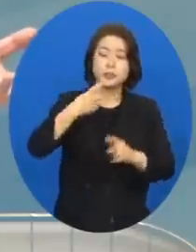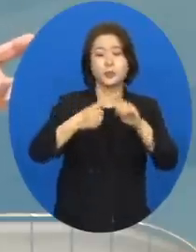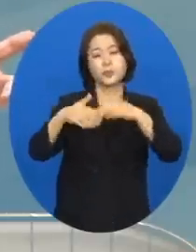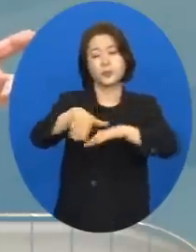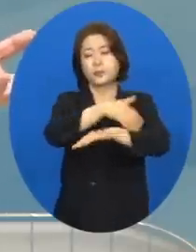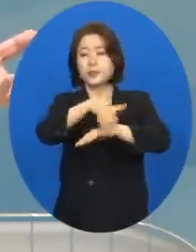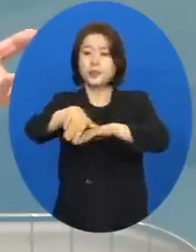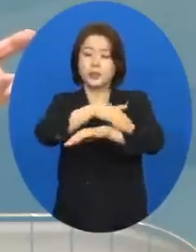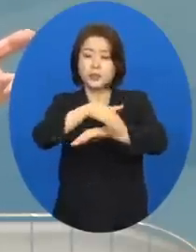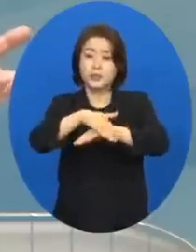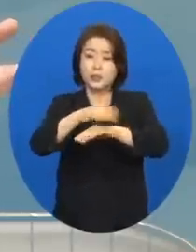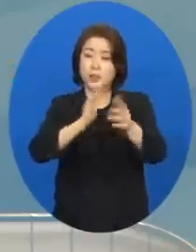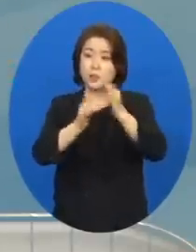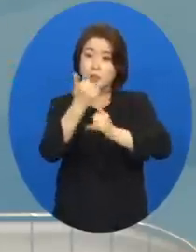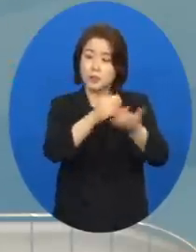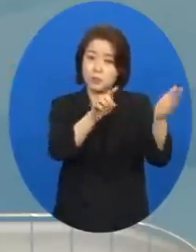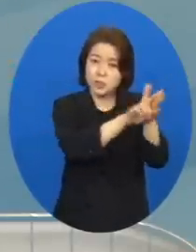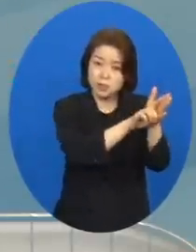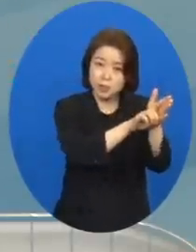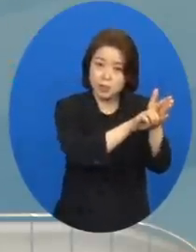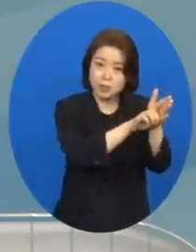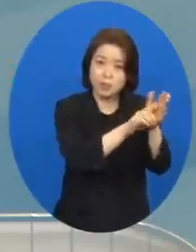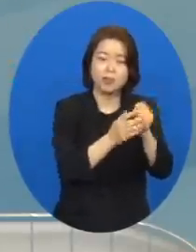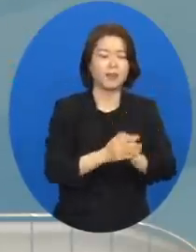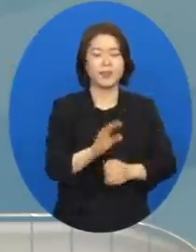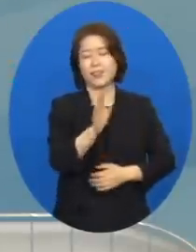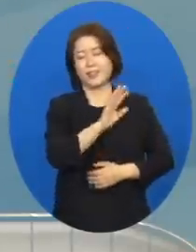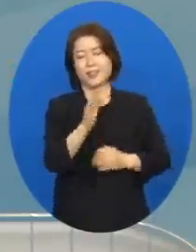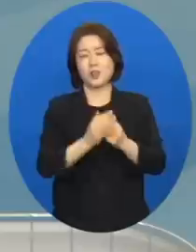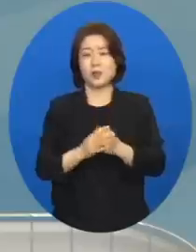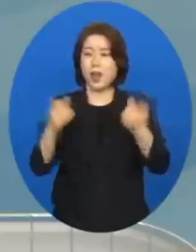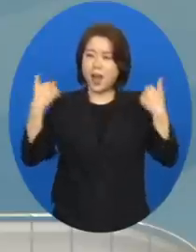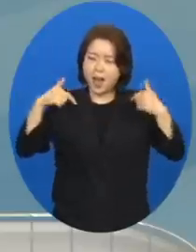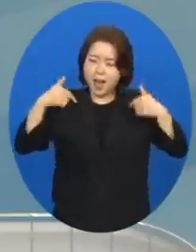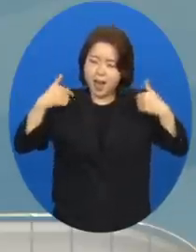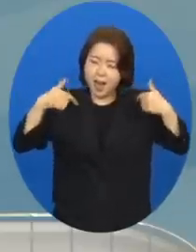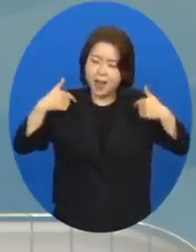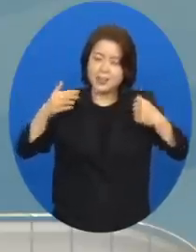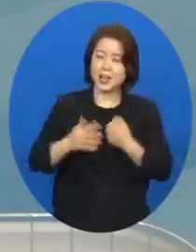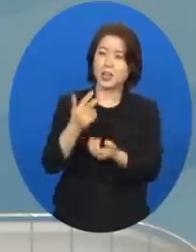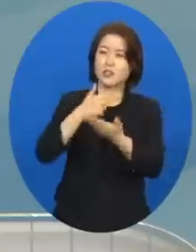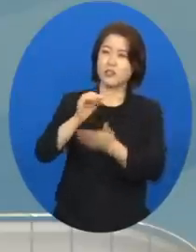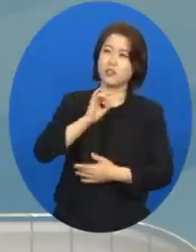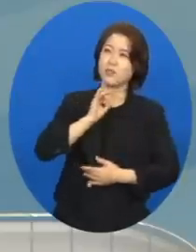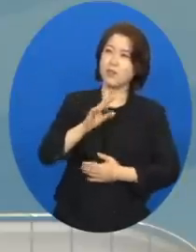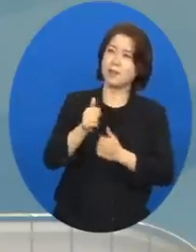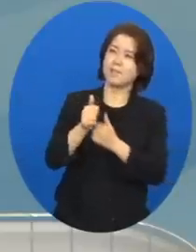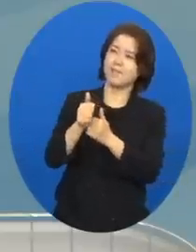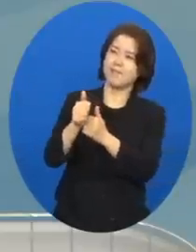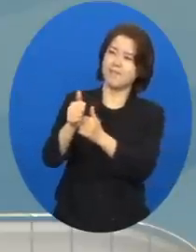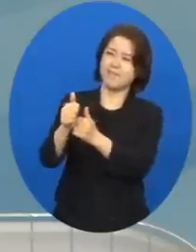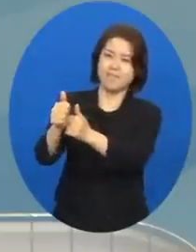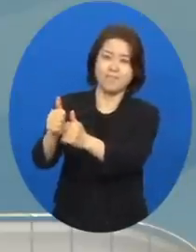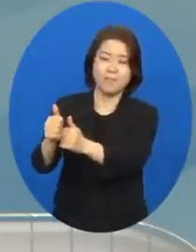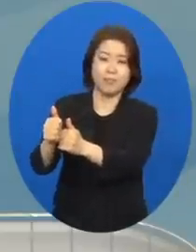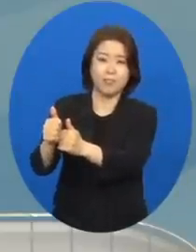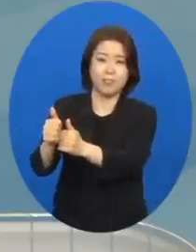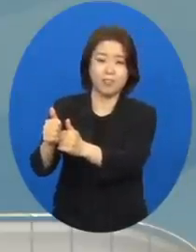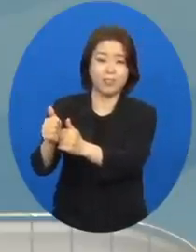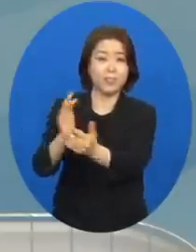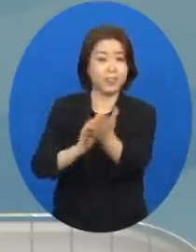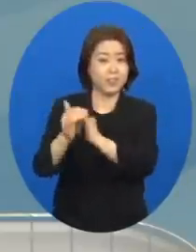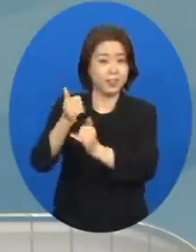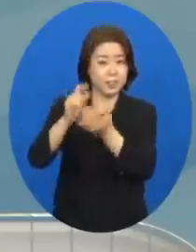예수 믿는 게 아니고 하여튼 매사에 예수님만 죽으라고 쫓아다니는 예수님의